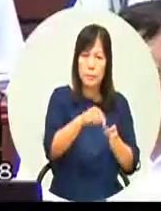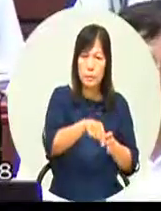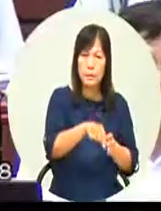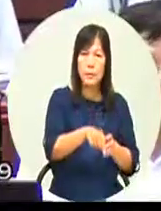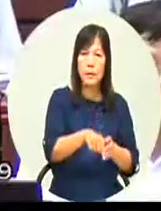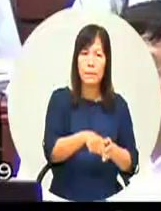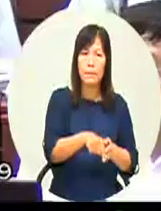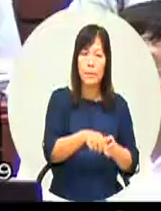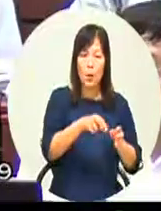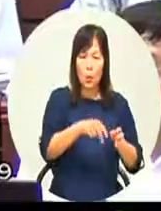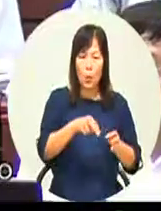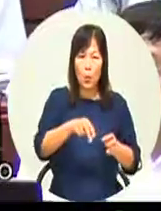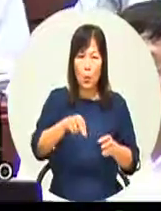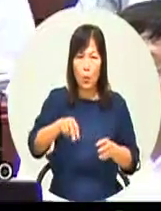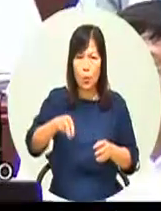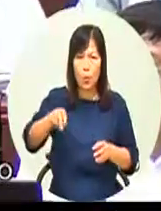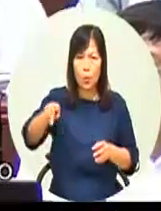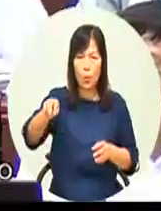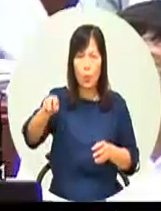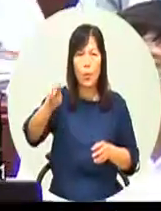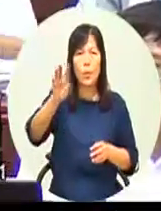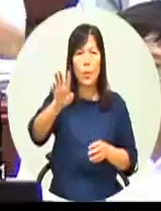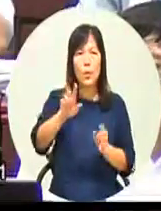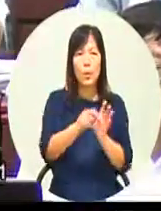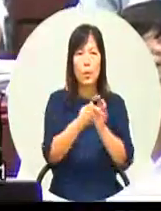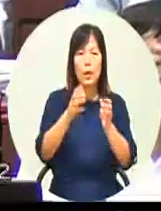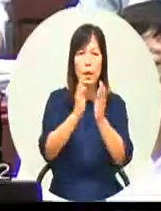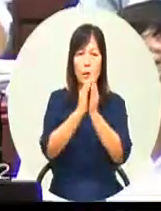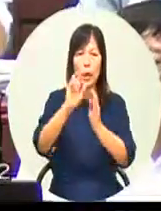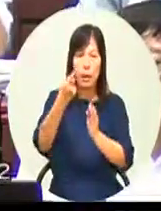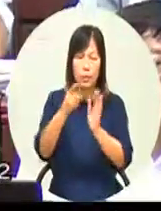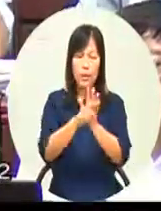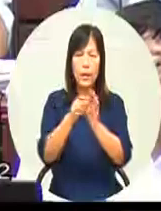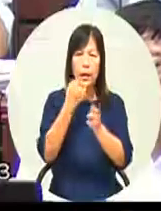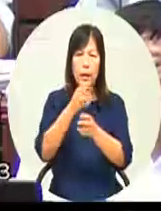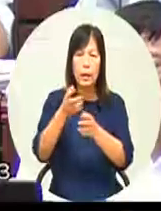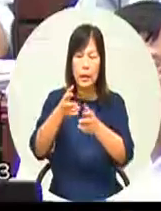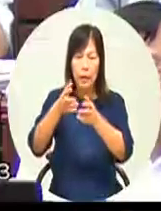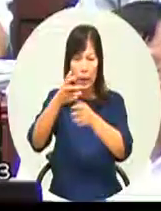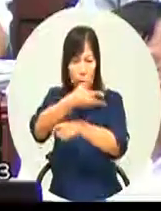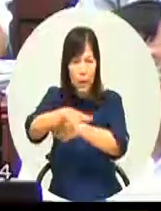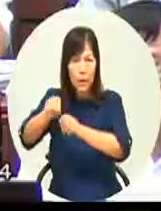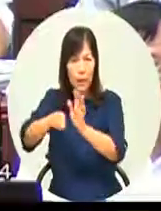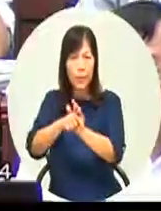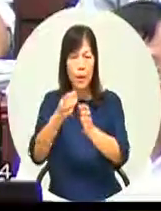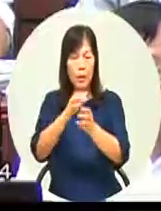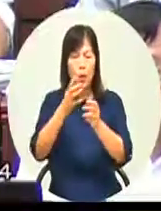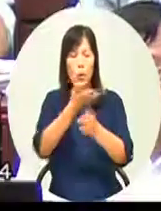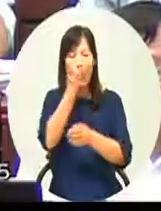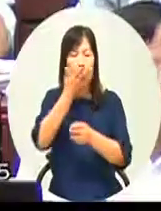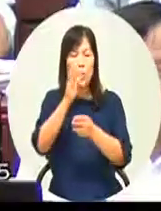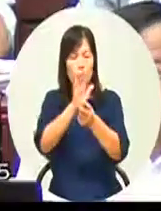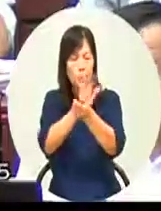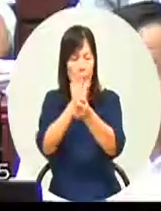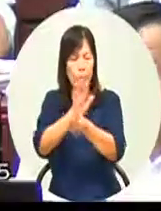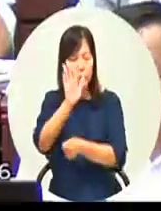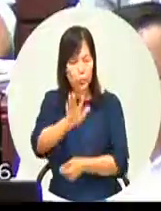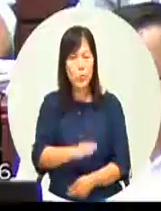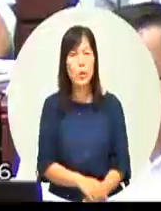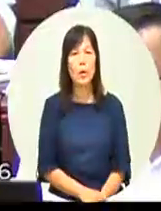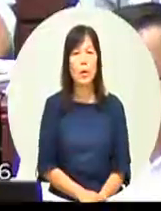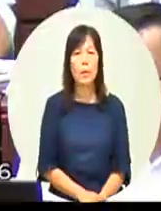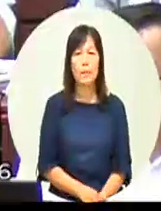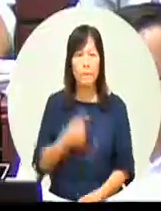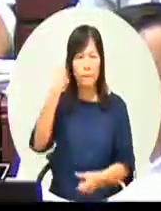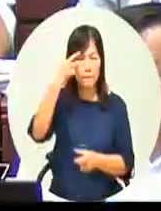那走到就是行经这个桃园情河哈，所以带来蛮多的观光的效益。那明年